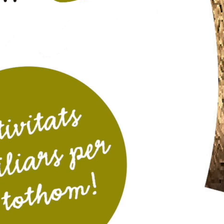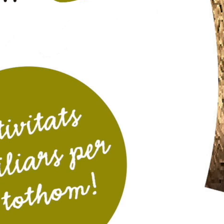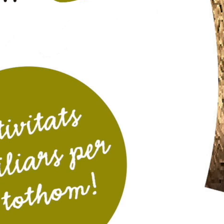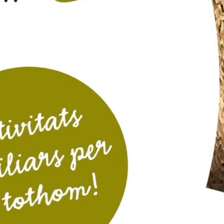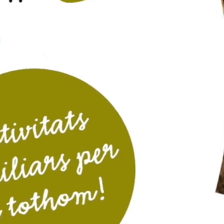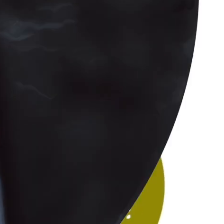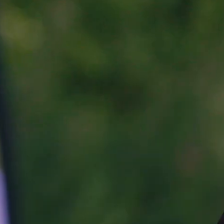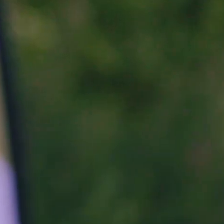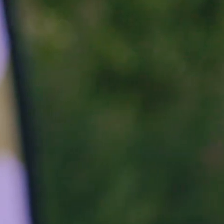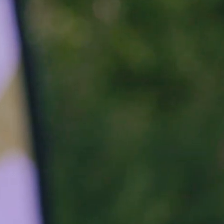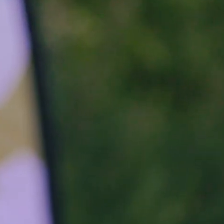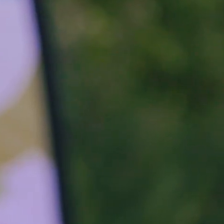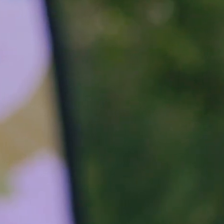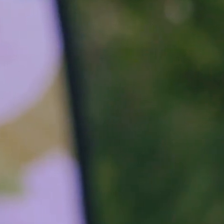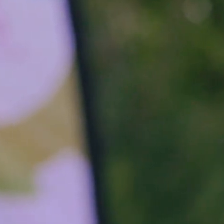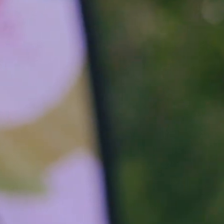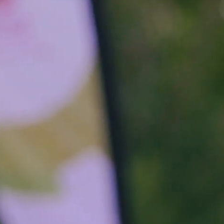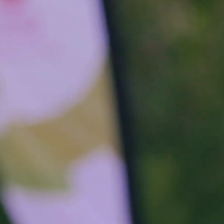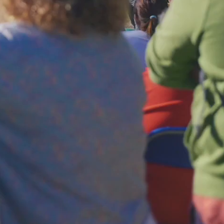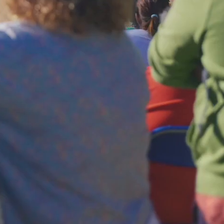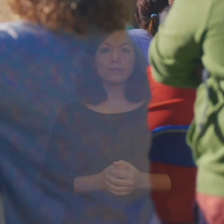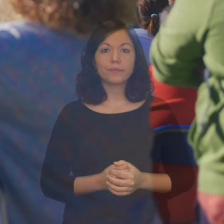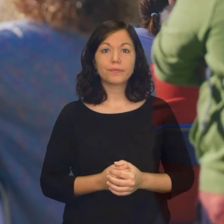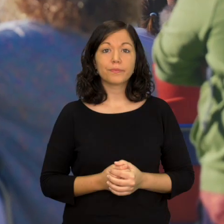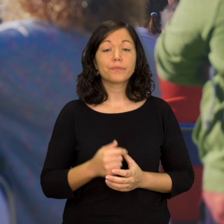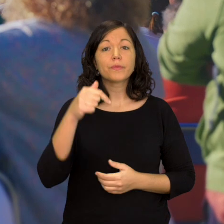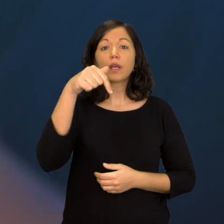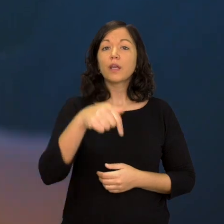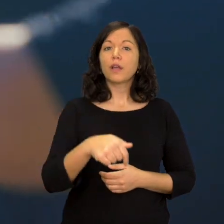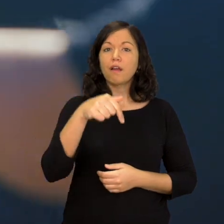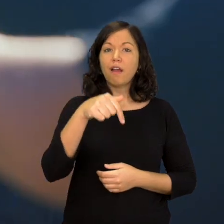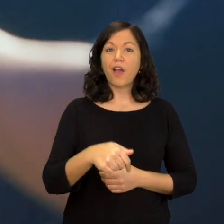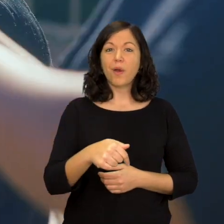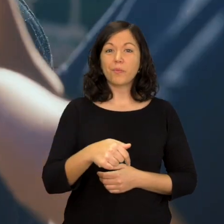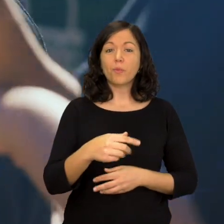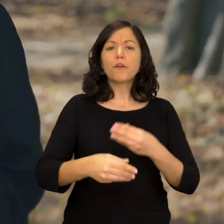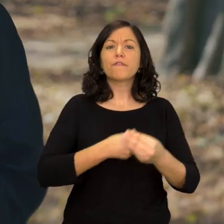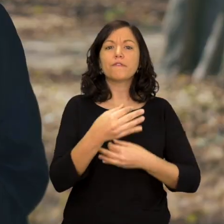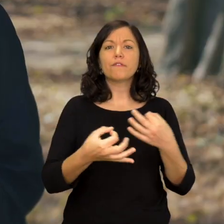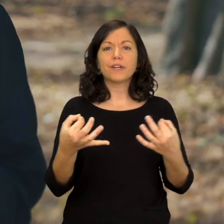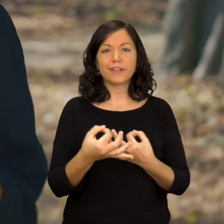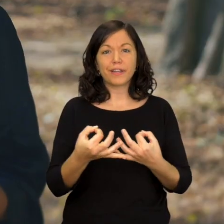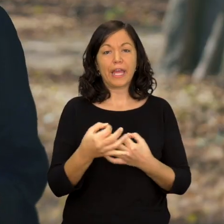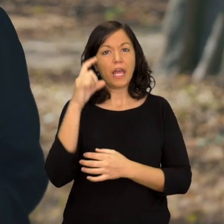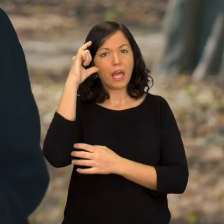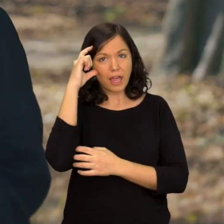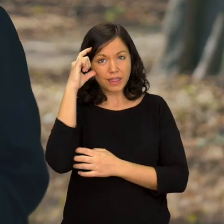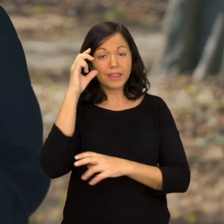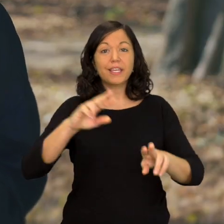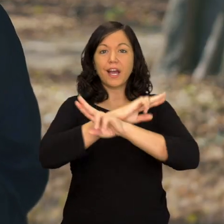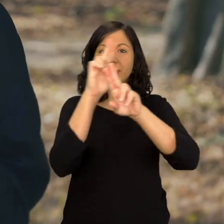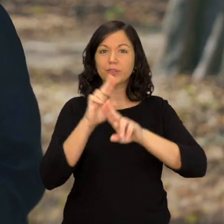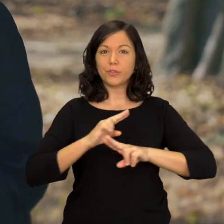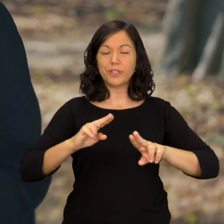Festa al Montseny, Dia Internacional de les Persones amb Discapacitat. Avui el que hem vingut a fer és a celebrar el